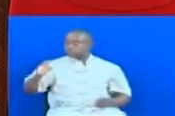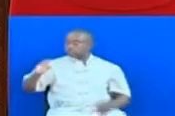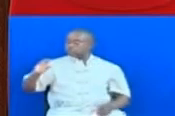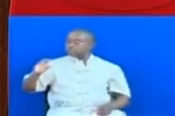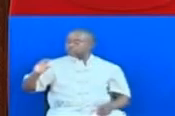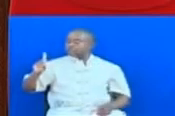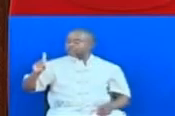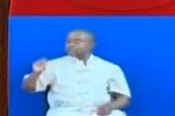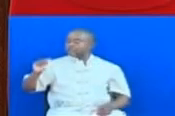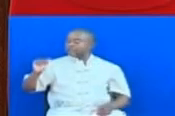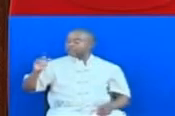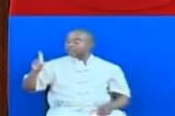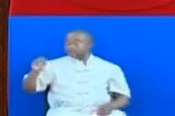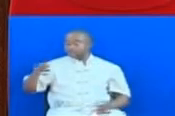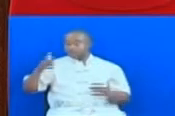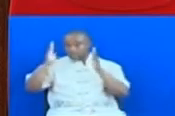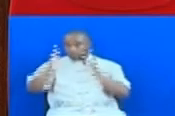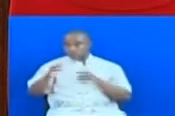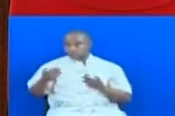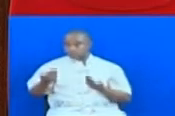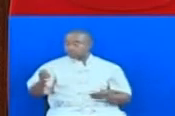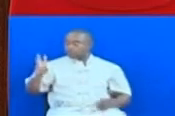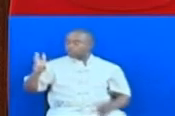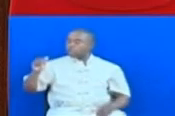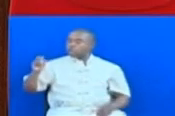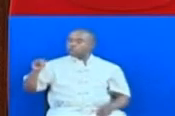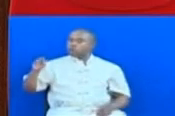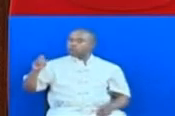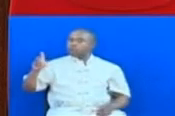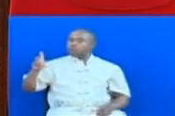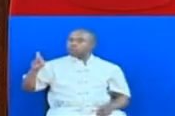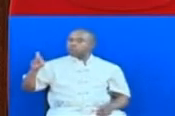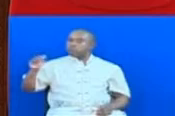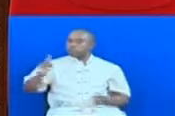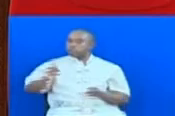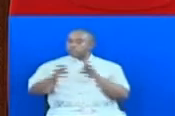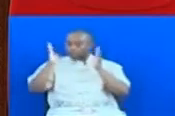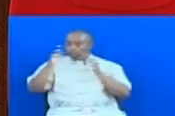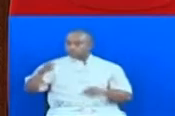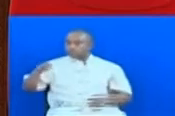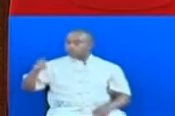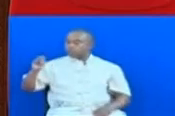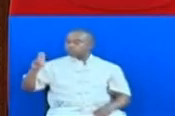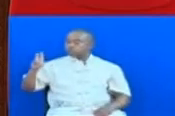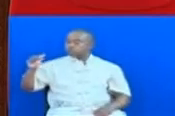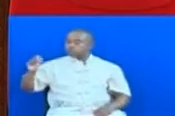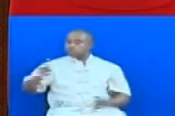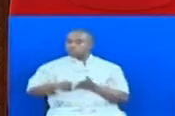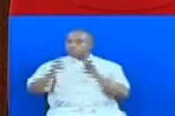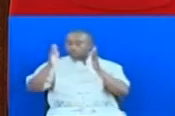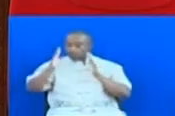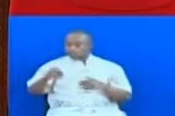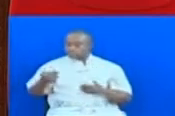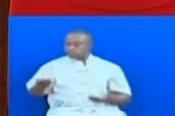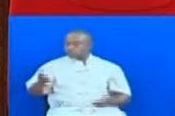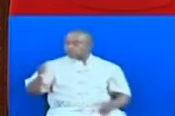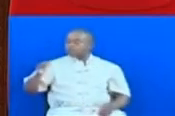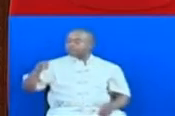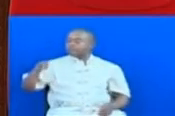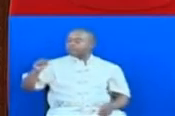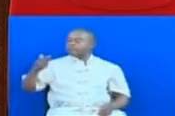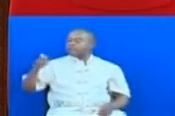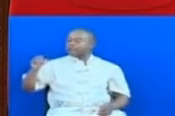Dadi; Mheshimiwa Anastasia Wambura; Mheshimiwa Martin Mtonda Msua; Mheshimiwa Rita Kabati; Mheshimiwa Aisha Rose